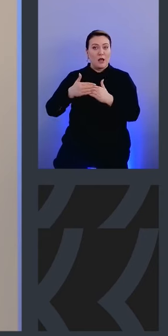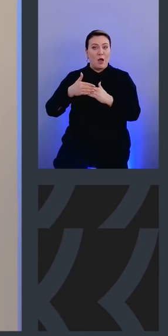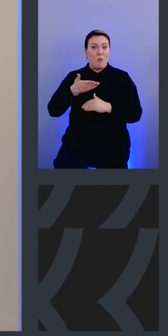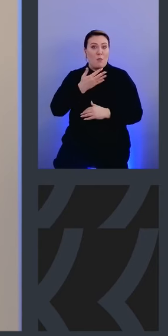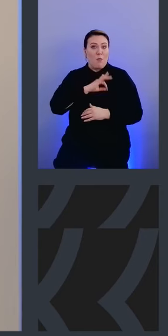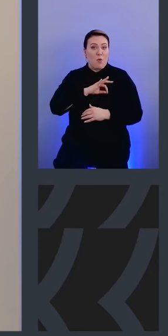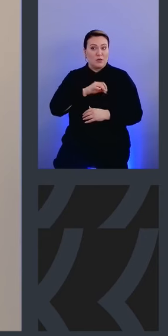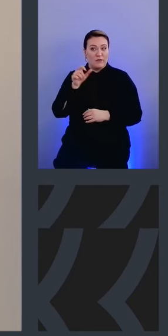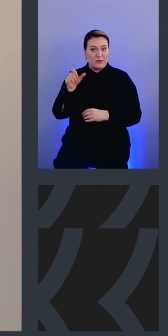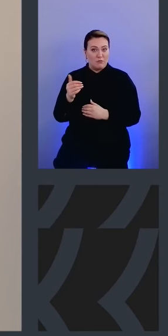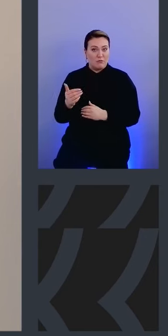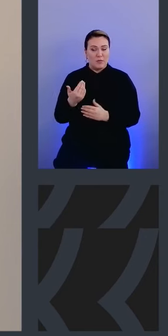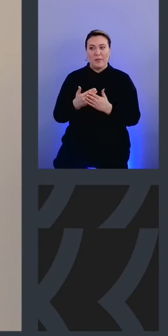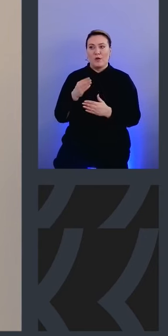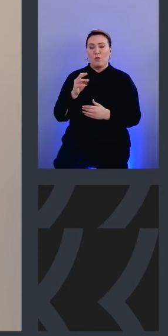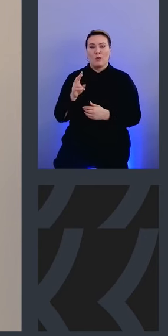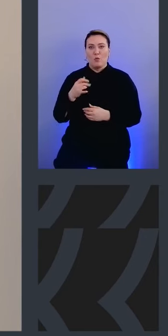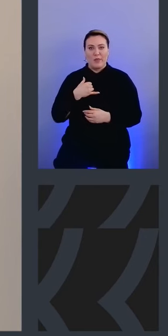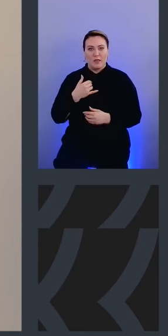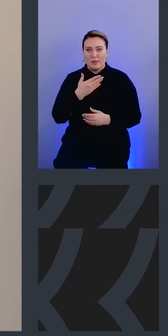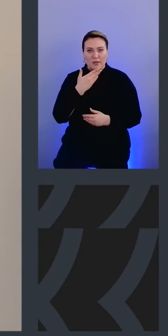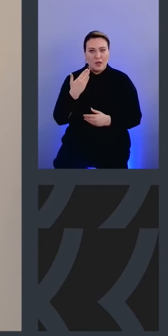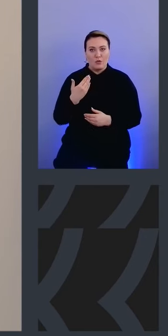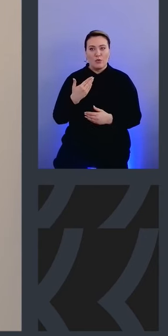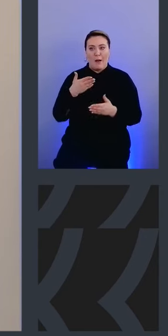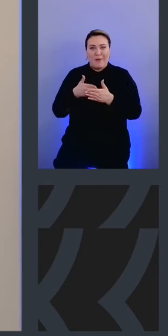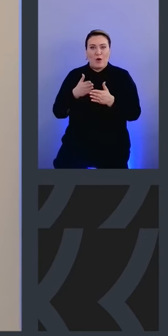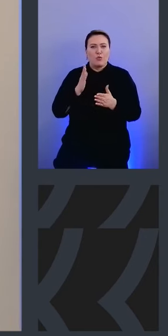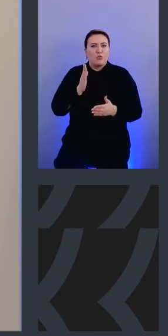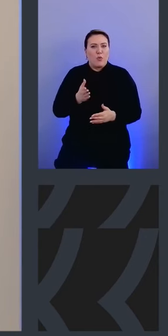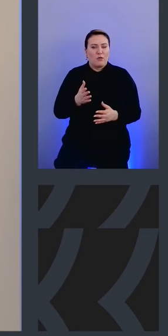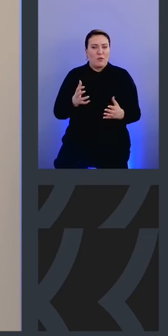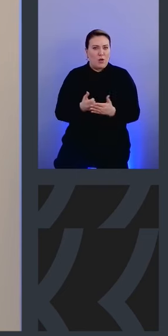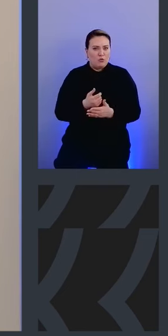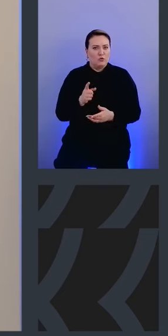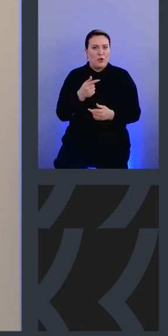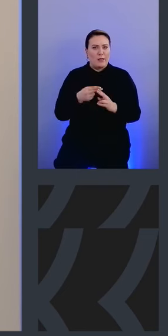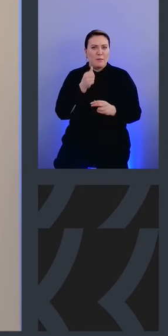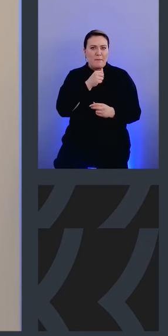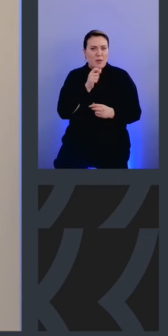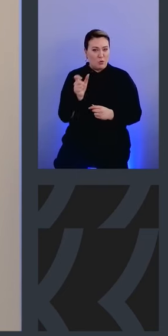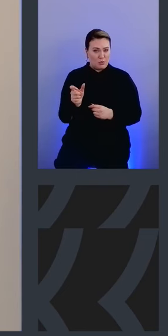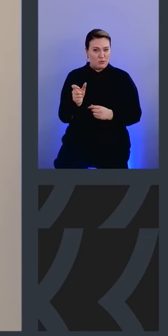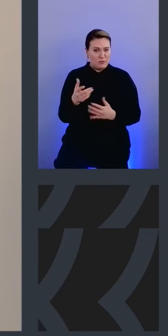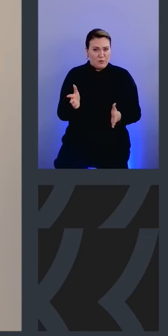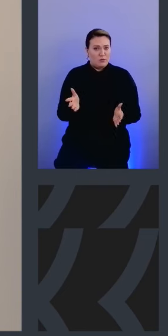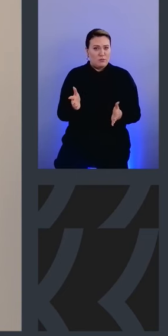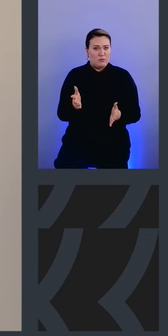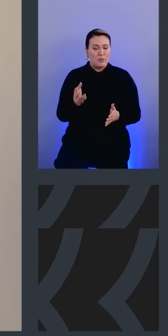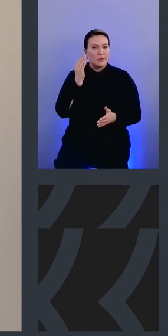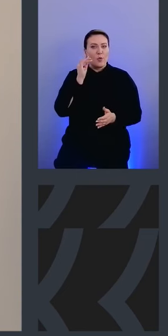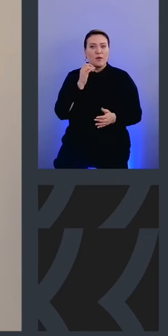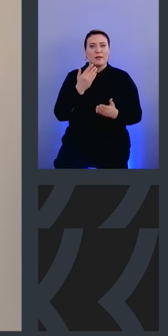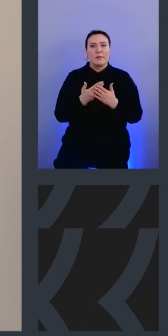у меня нету, токена у меня нету, получается, преградой является только вот этот вот пин-код, да? Ну, у тебя, считай, уже у тебя